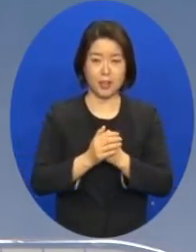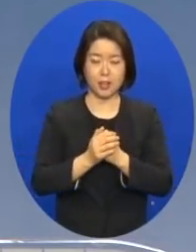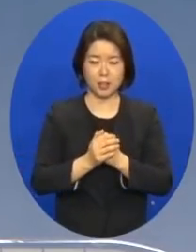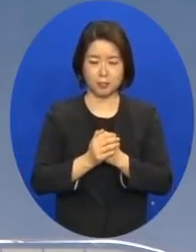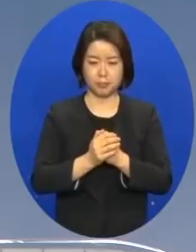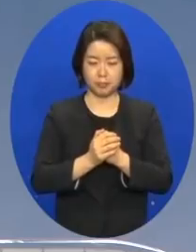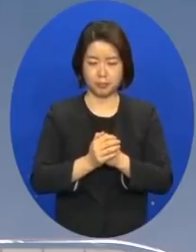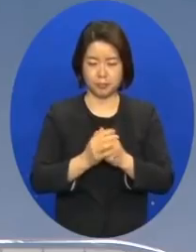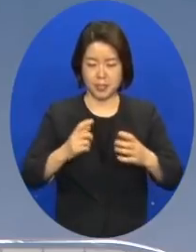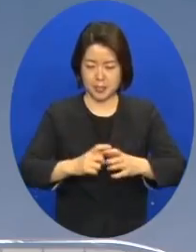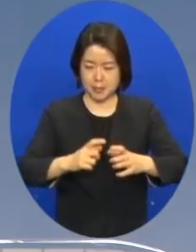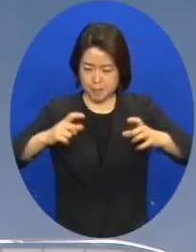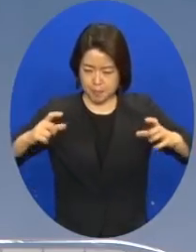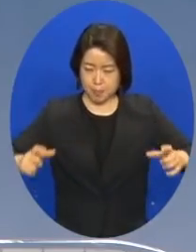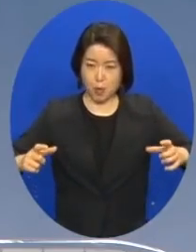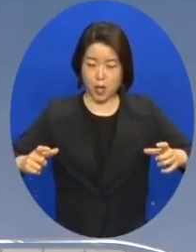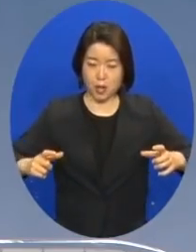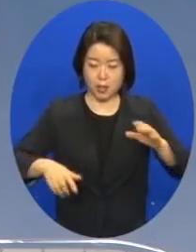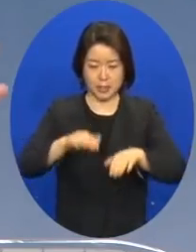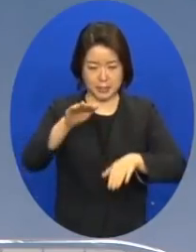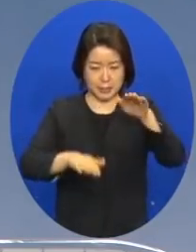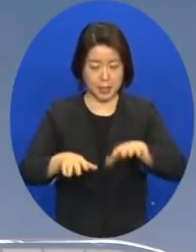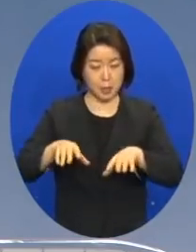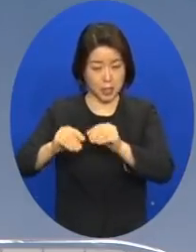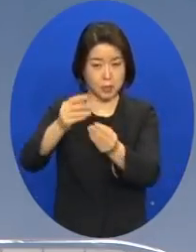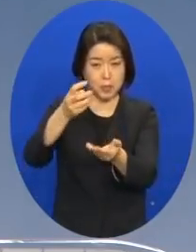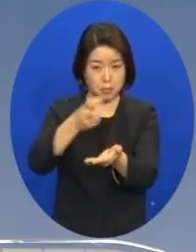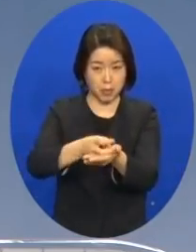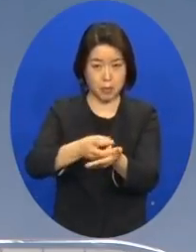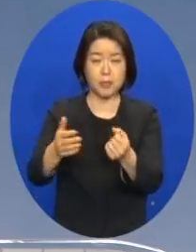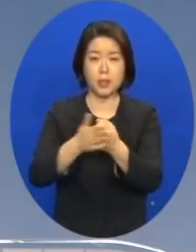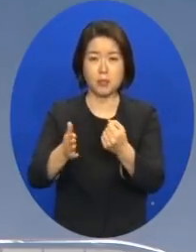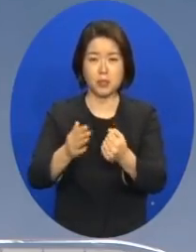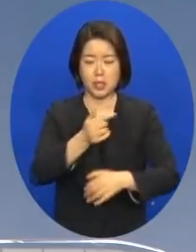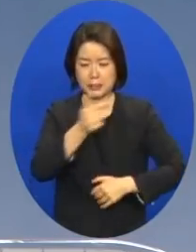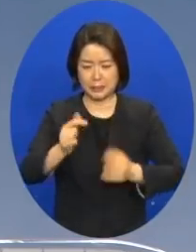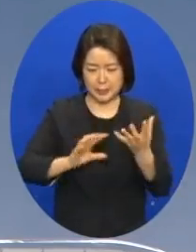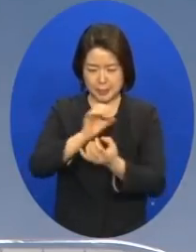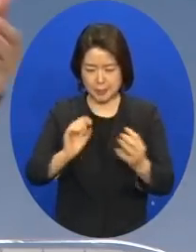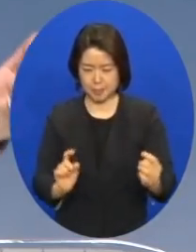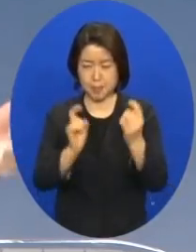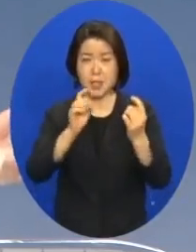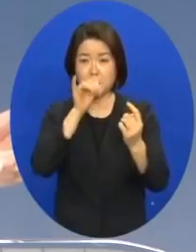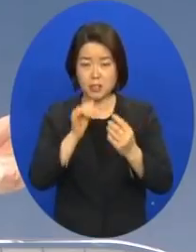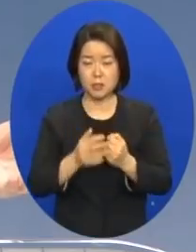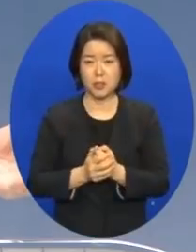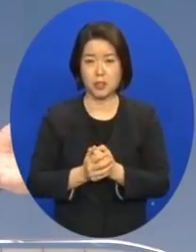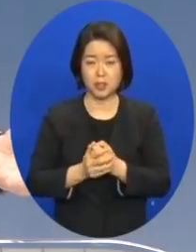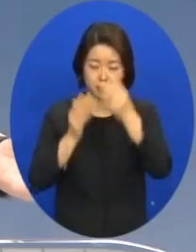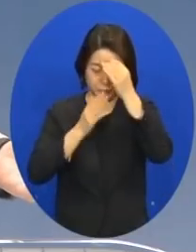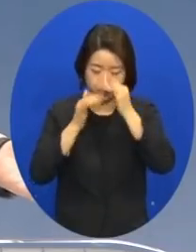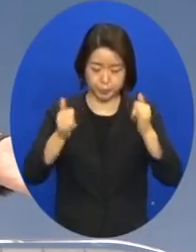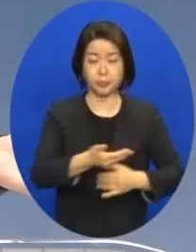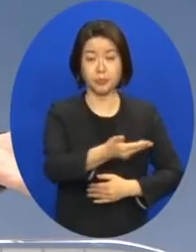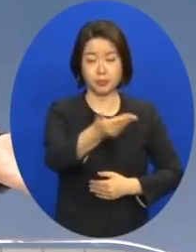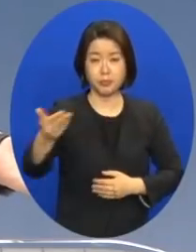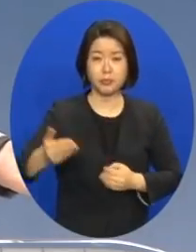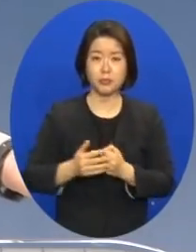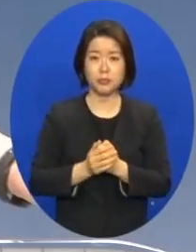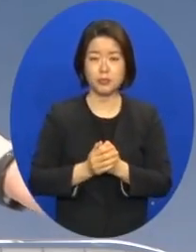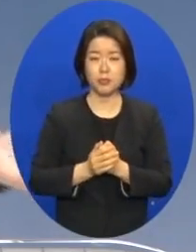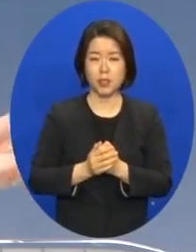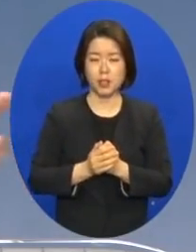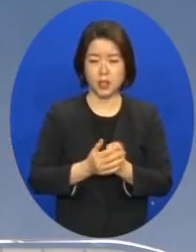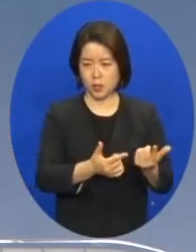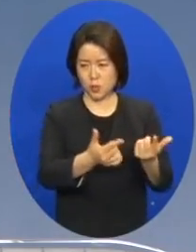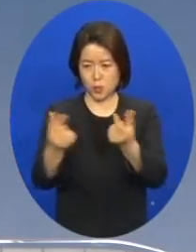포괄적 차별금지법 때문에 큰 논란 속에 있습니다. 우리 성도들 여러분들 다 이